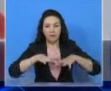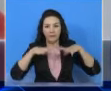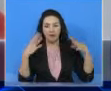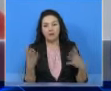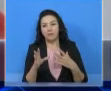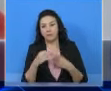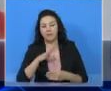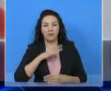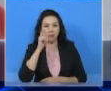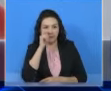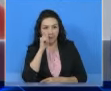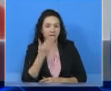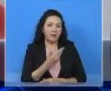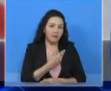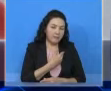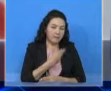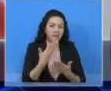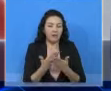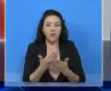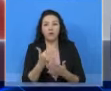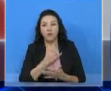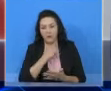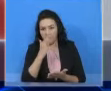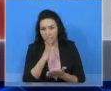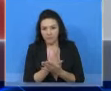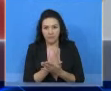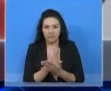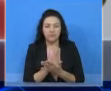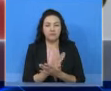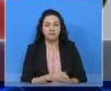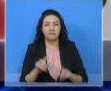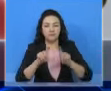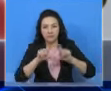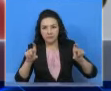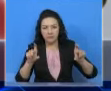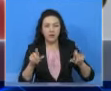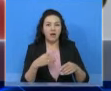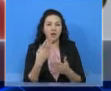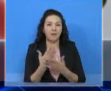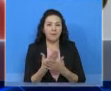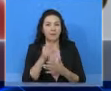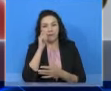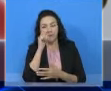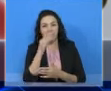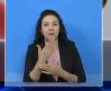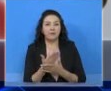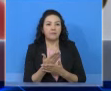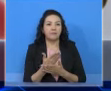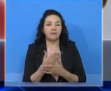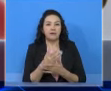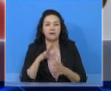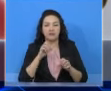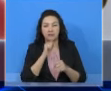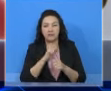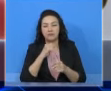чтобы с нами были мужчины. Хотя и мужчины у нас имеются в нашем здании, но однако же мужчины вот таким видом